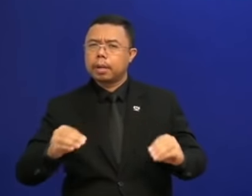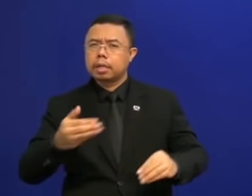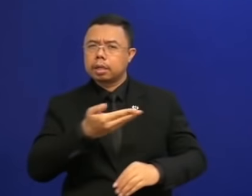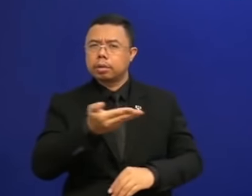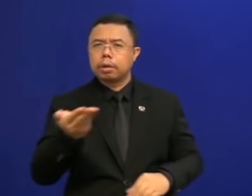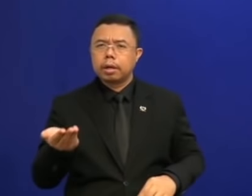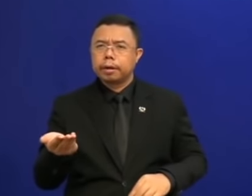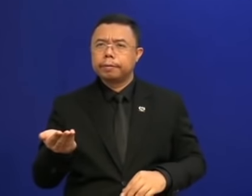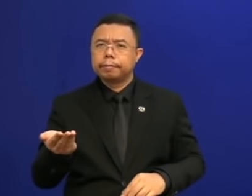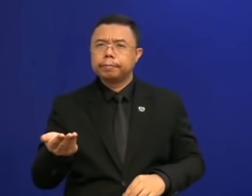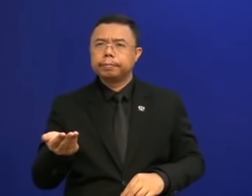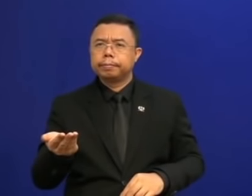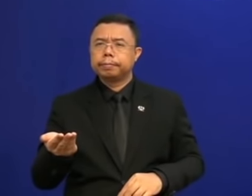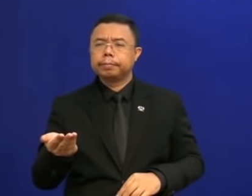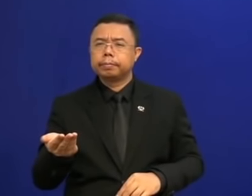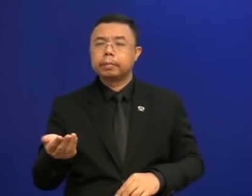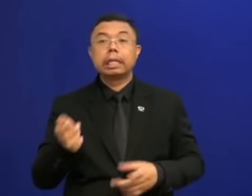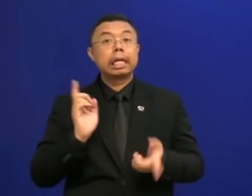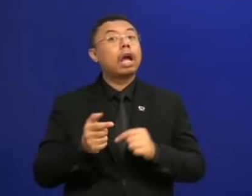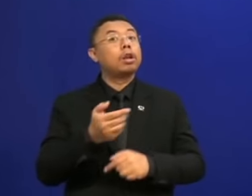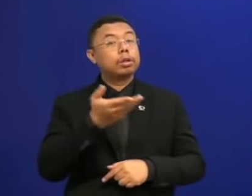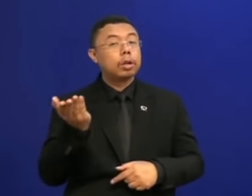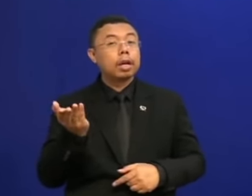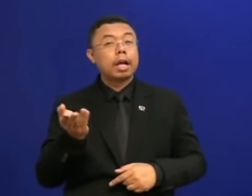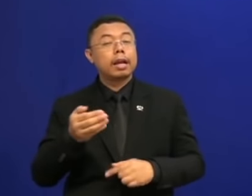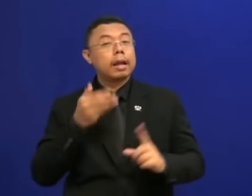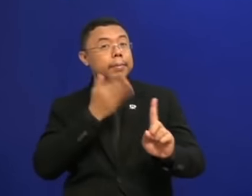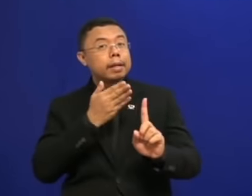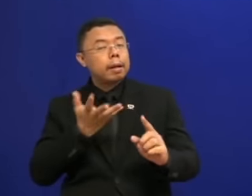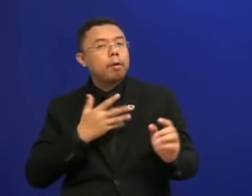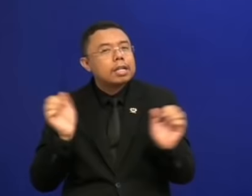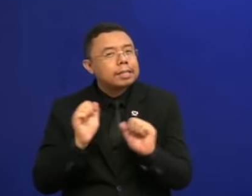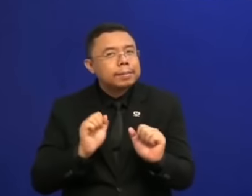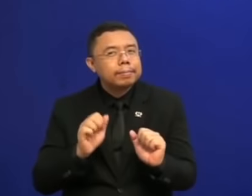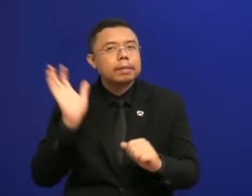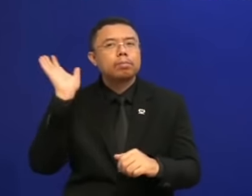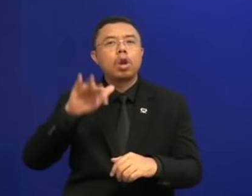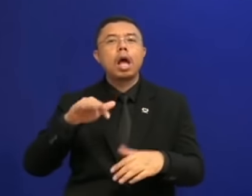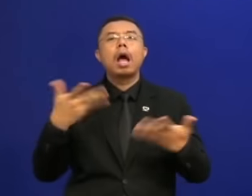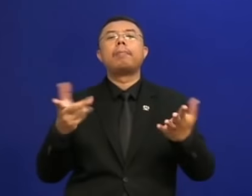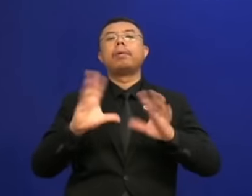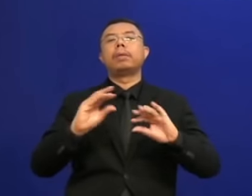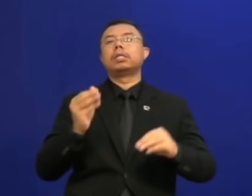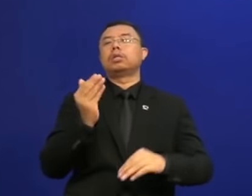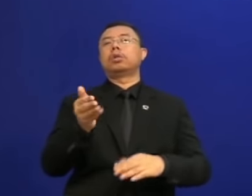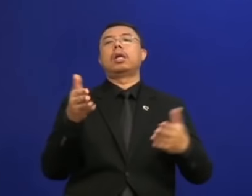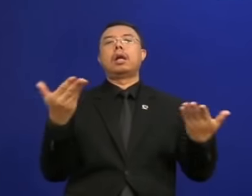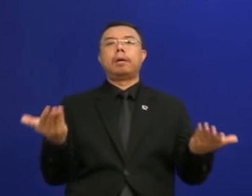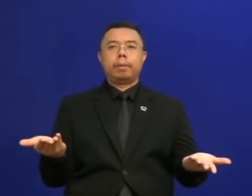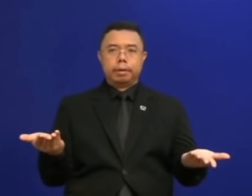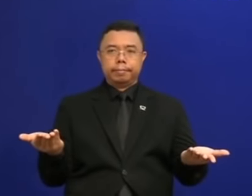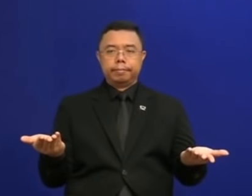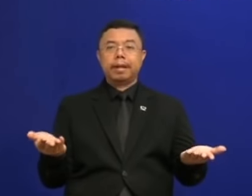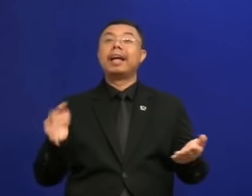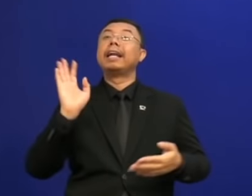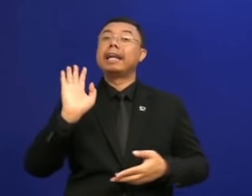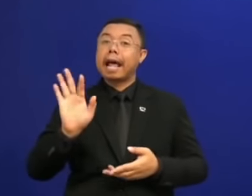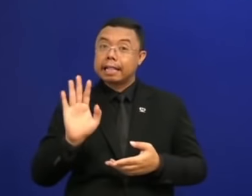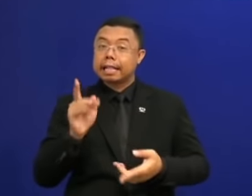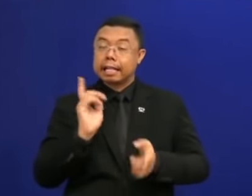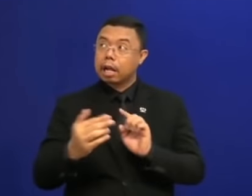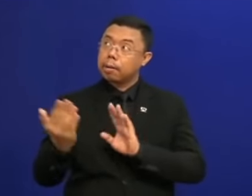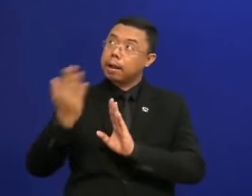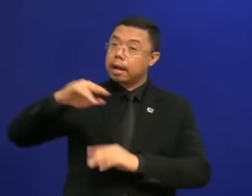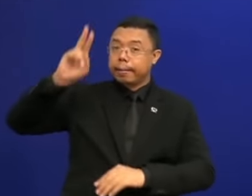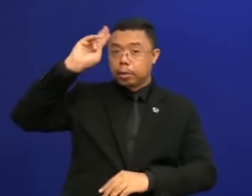saudara? Kalau saudara berprinsip akan segera pulang, apa karya saudara? Nanti kalau